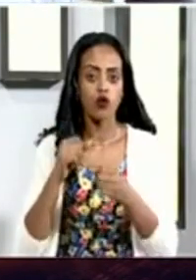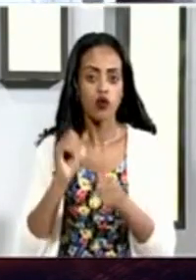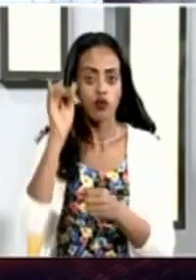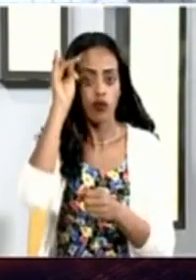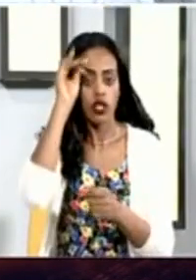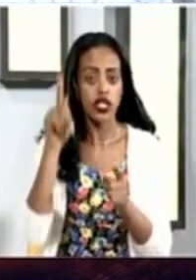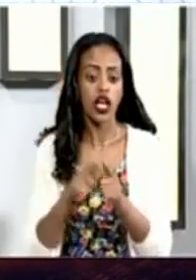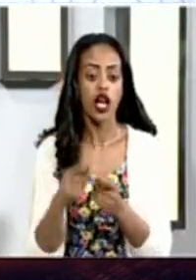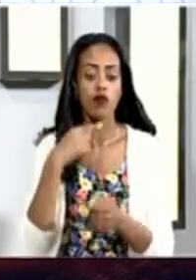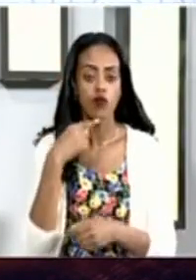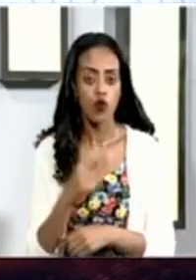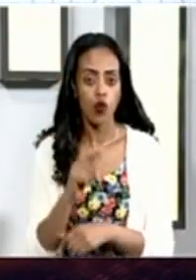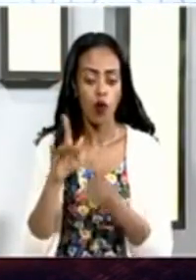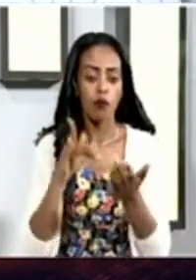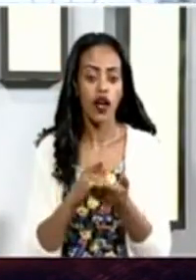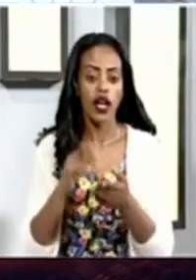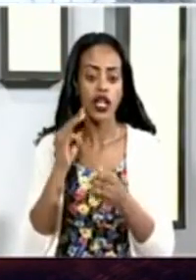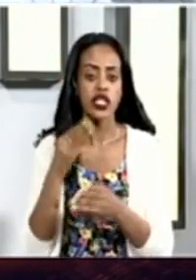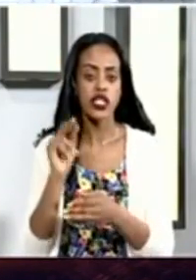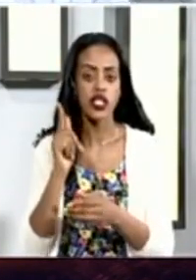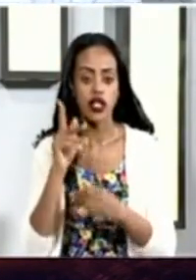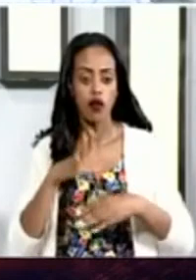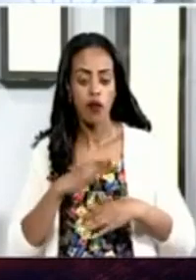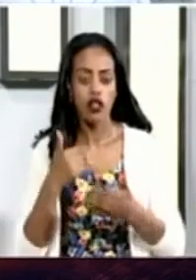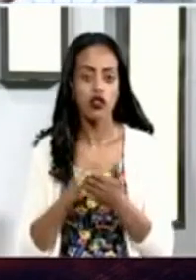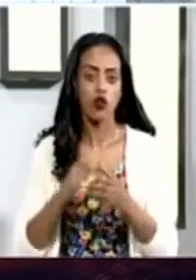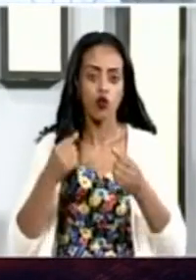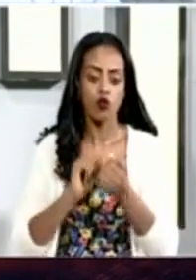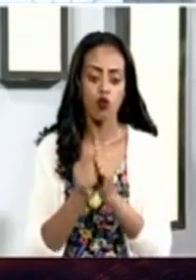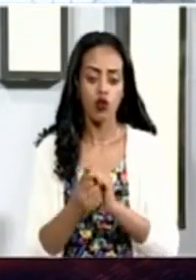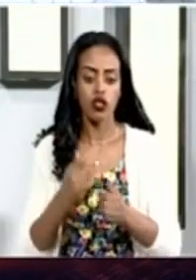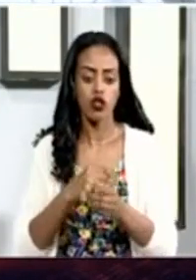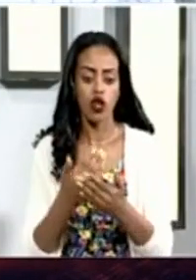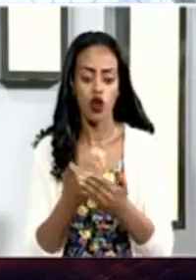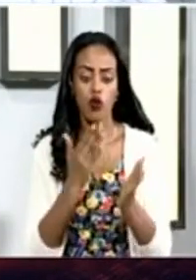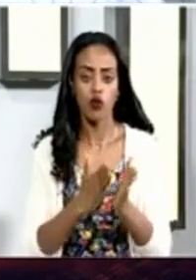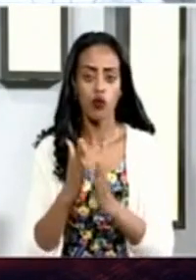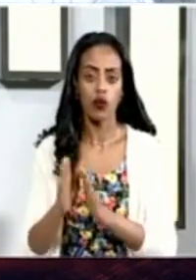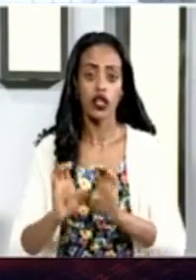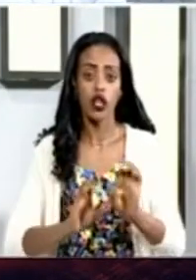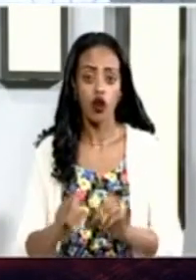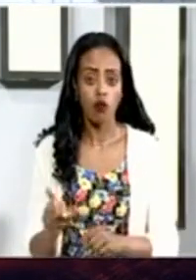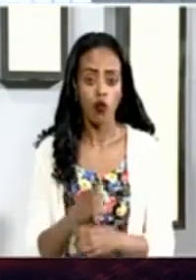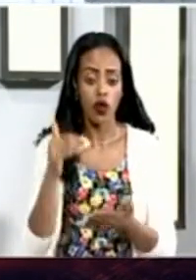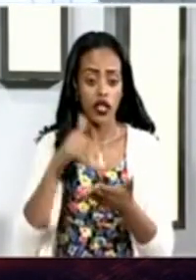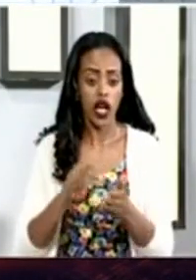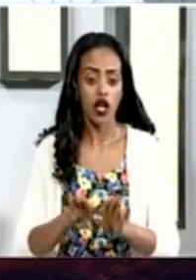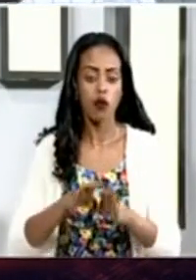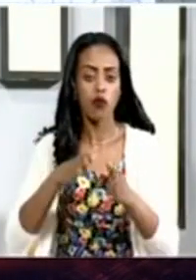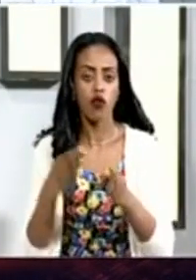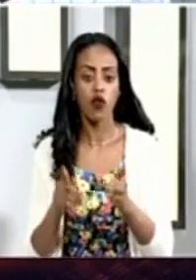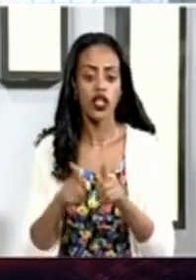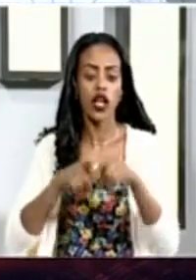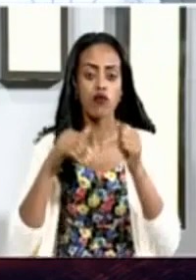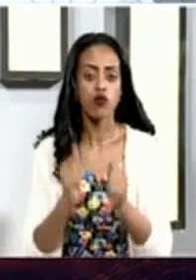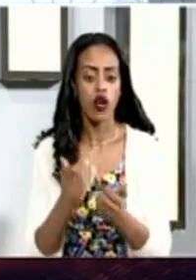كلو كم زحبرو ماخلات السينما مزوتر سبورت جيمن اقول كرم مدلات تغيرلو مداغم كخفتو كم